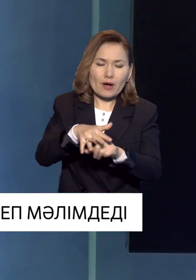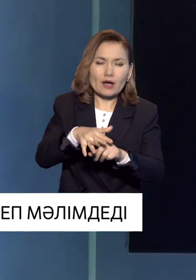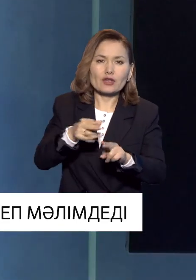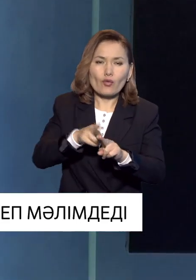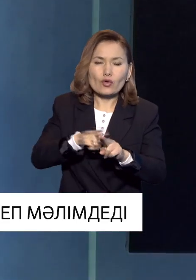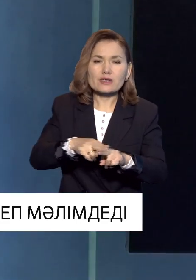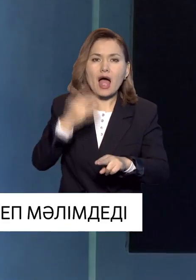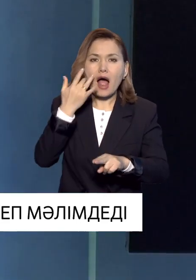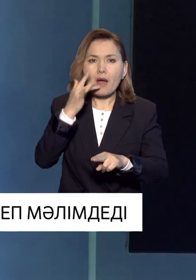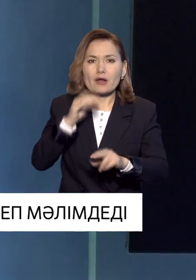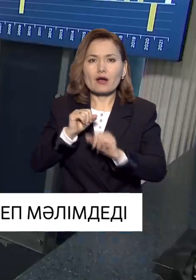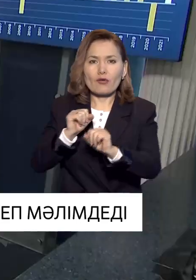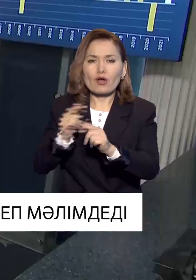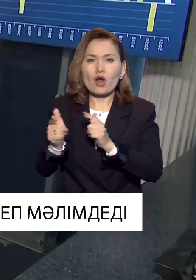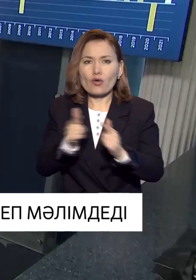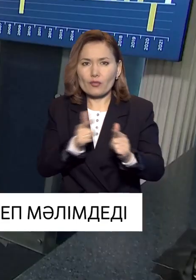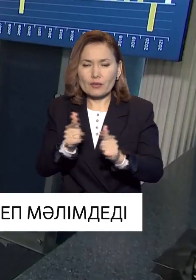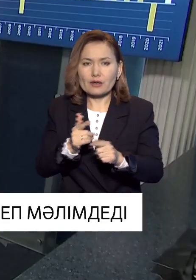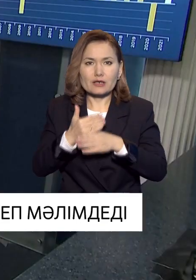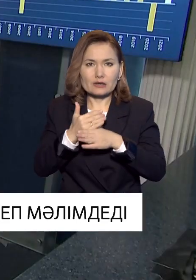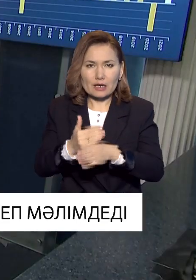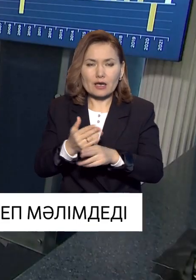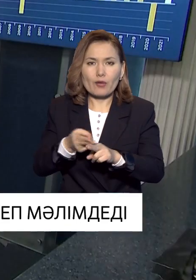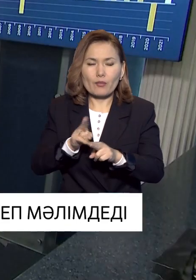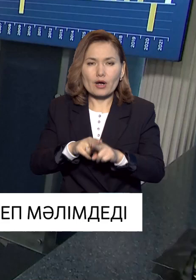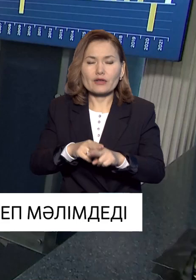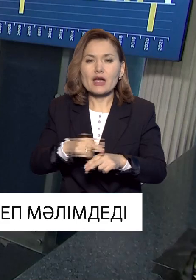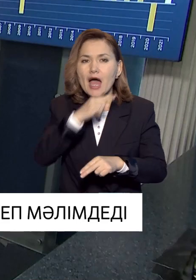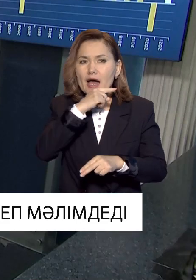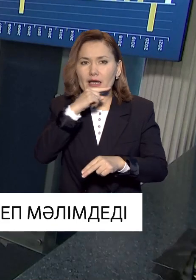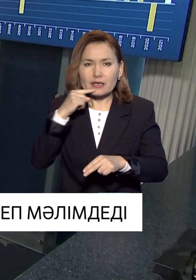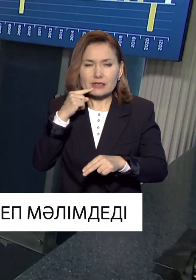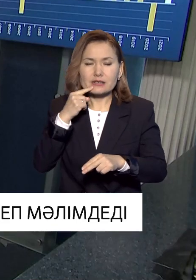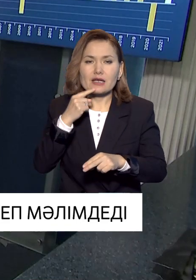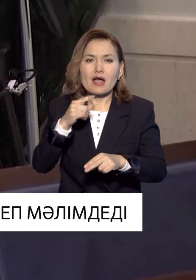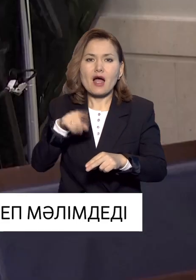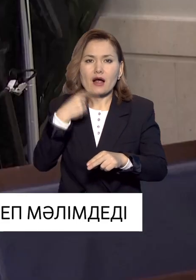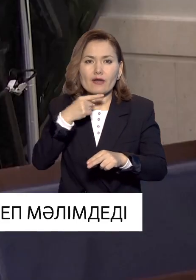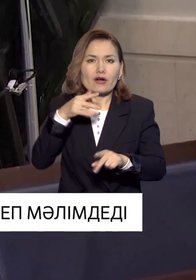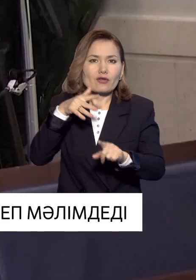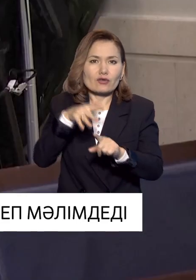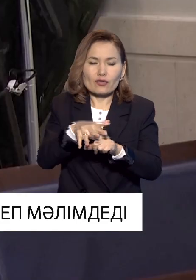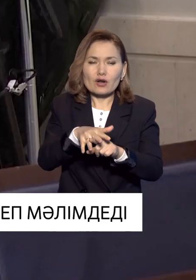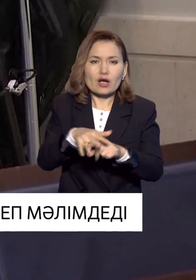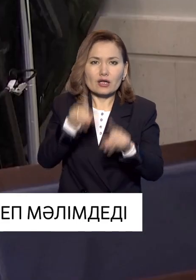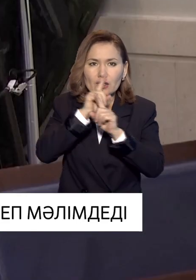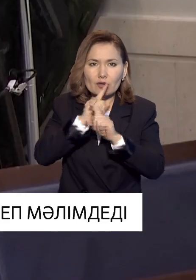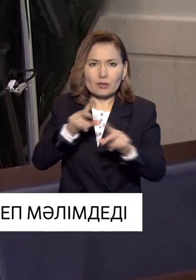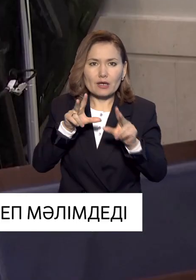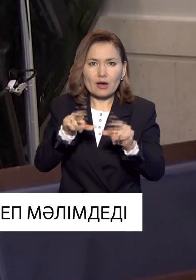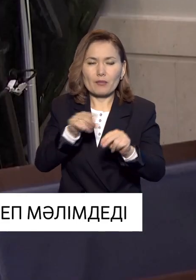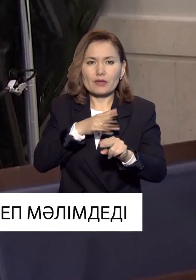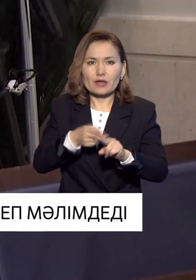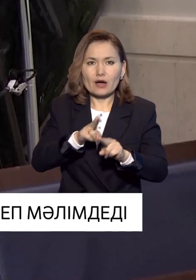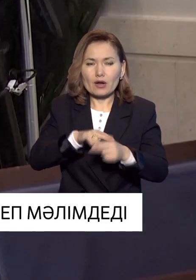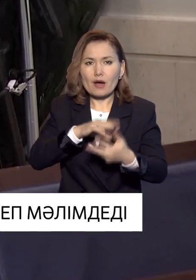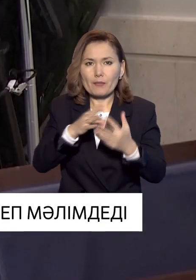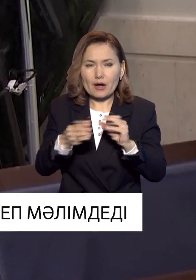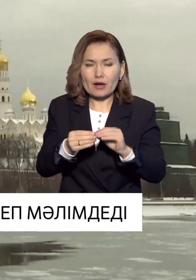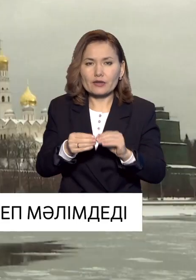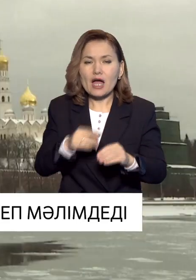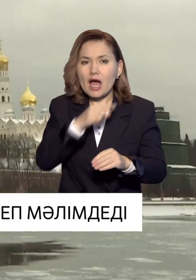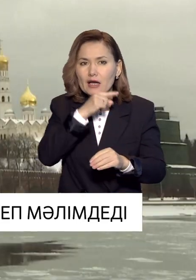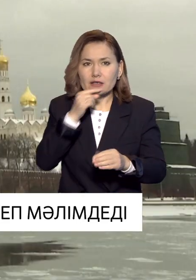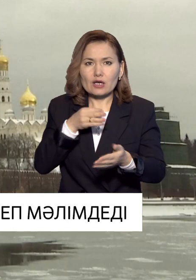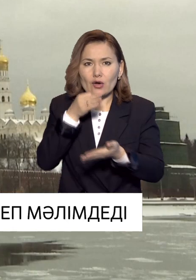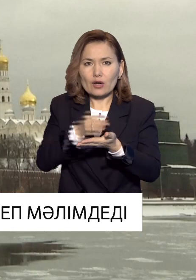дайын. Ал Мәскеу посткеңесті көршісіне шабуыл жасау жоспарда жоқ деп үнемі мәлімдеп келеді. АҚШ пен НАТО бейсенбіде Ресейдің талаптарына жазбаса жауап